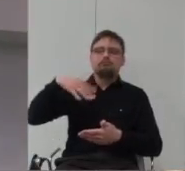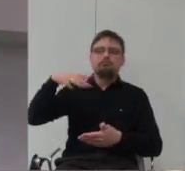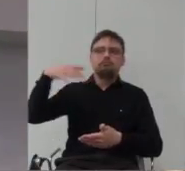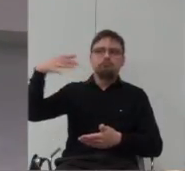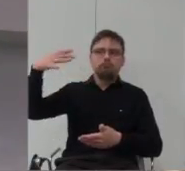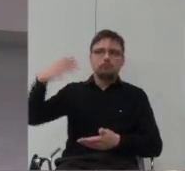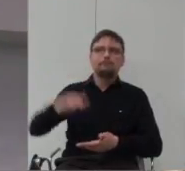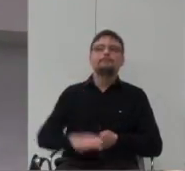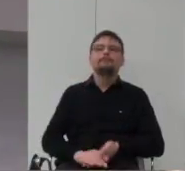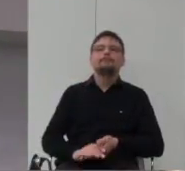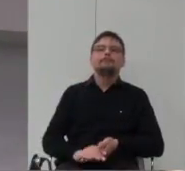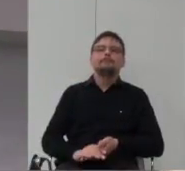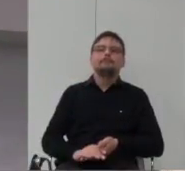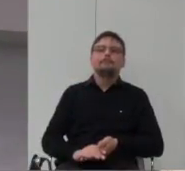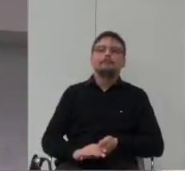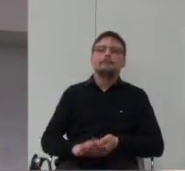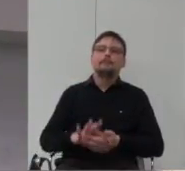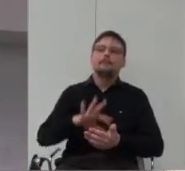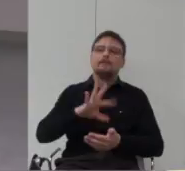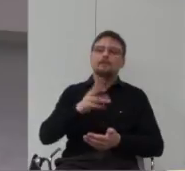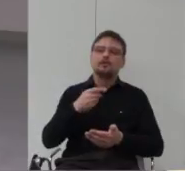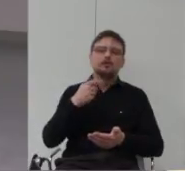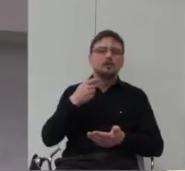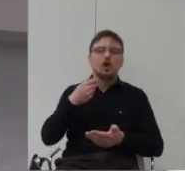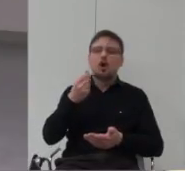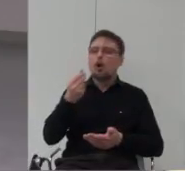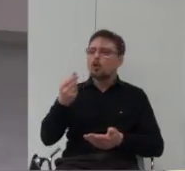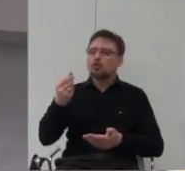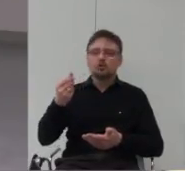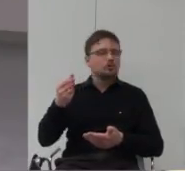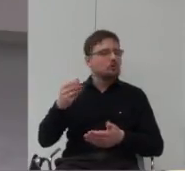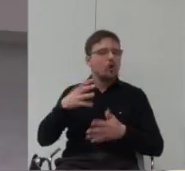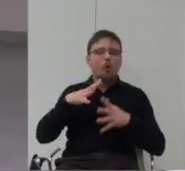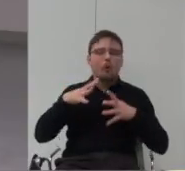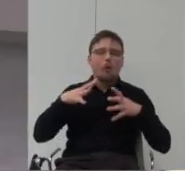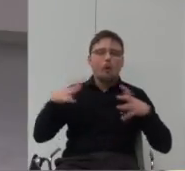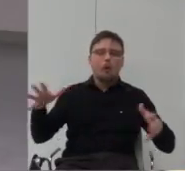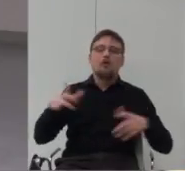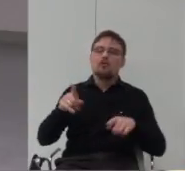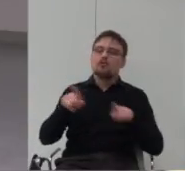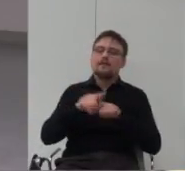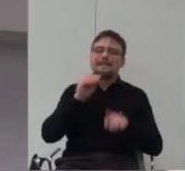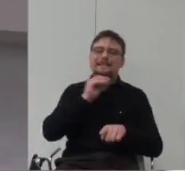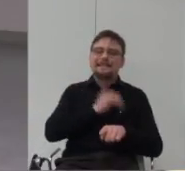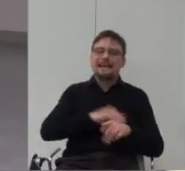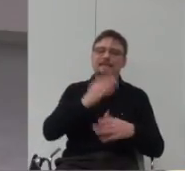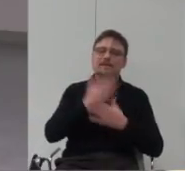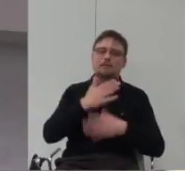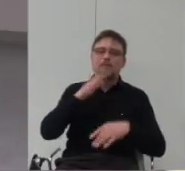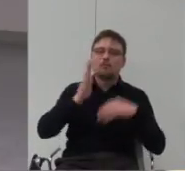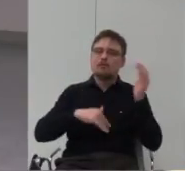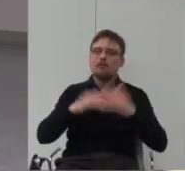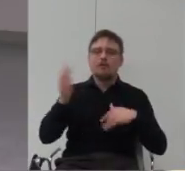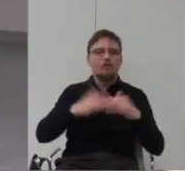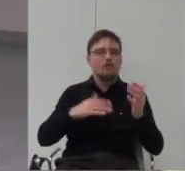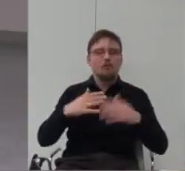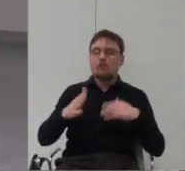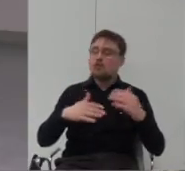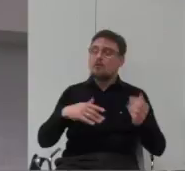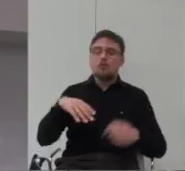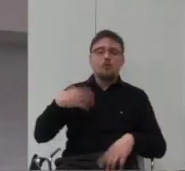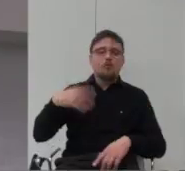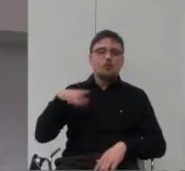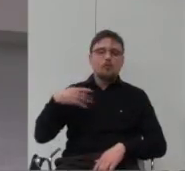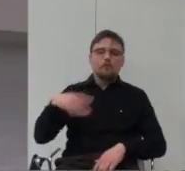są, między innymi wynikają z tego, że zyski po drodze, czy te koszty wszystkie pośrednie są tak